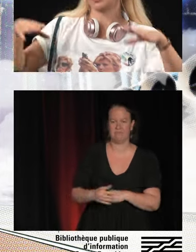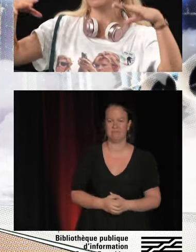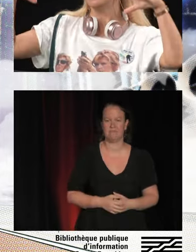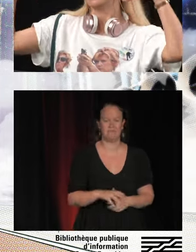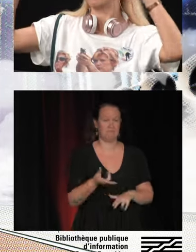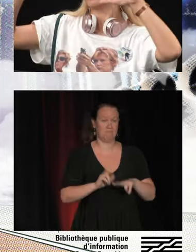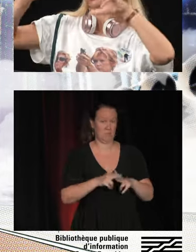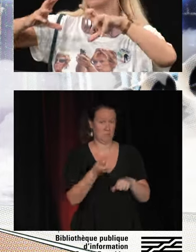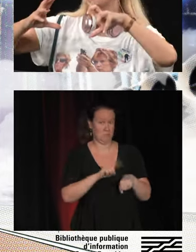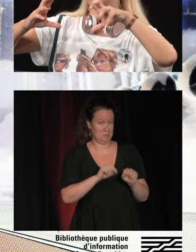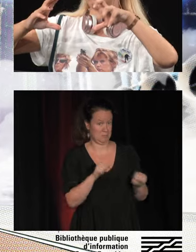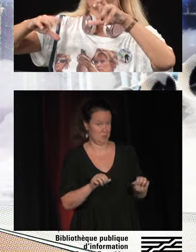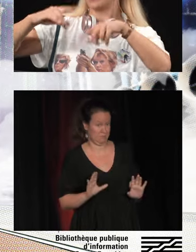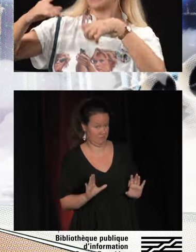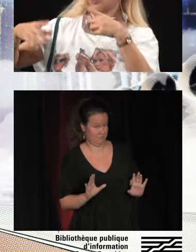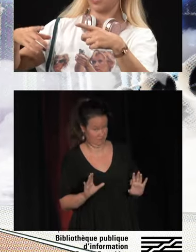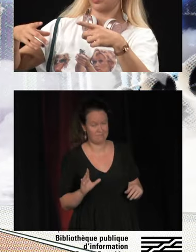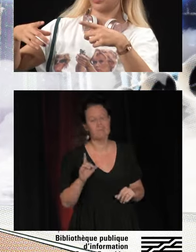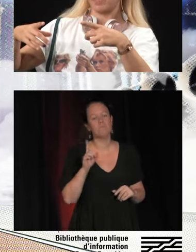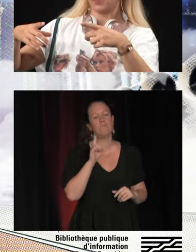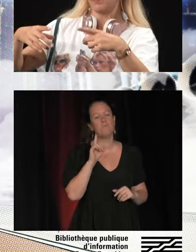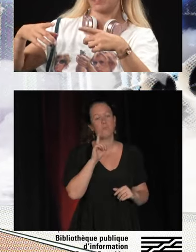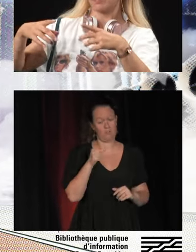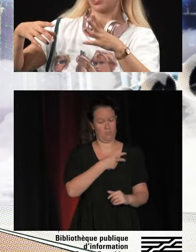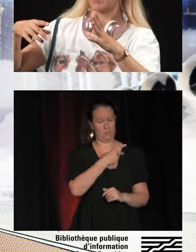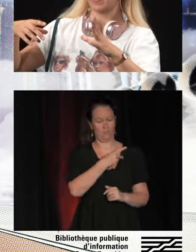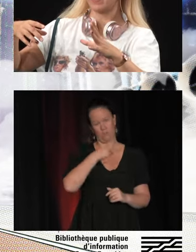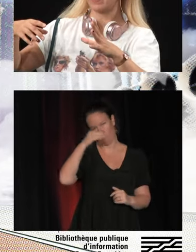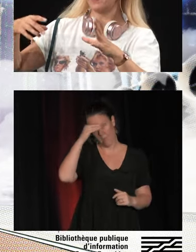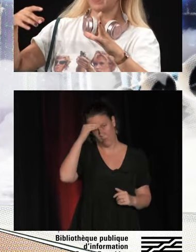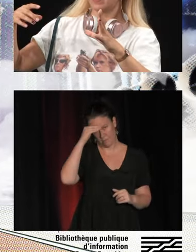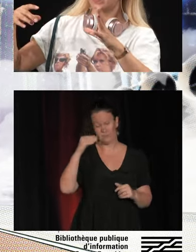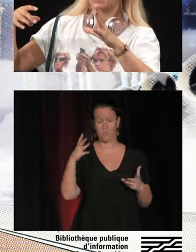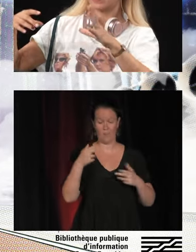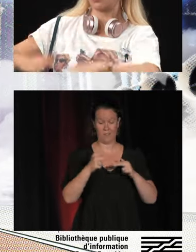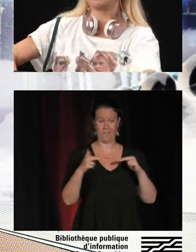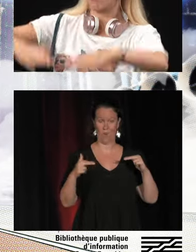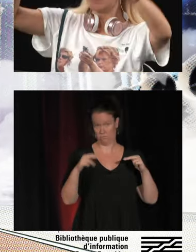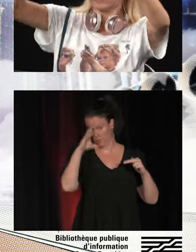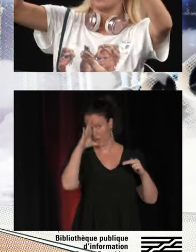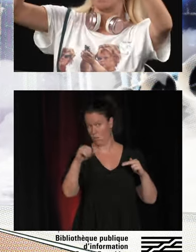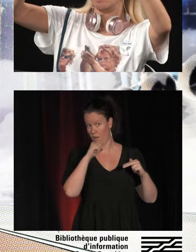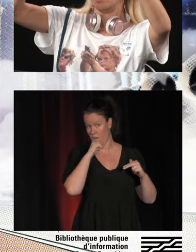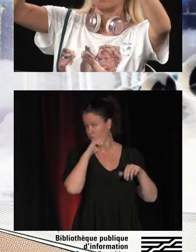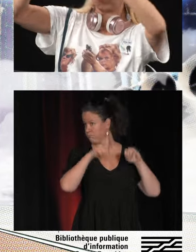mourir direct. Parce que comme, en fait, les générations de niveaux sont aléatoires dans Dr. Mario. C'est vrai que ça, je l'avais pas précisé. Et donc, des